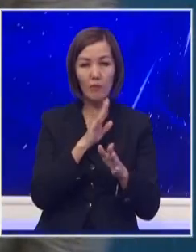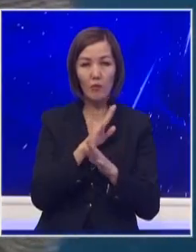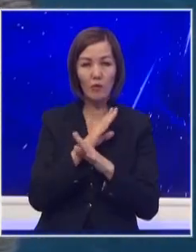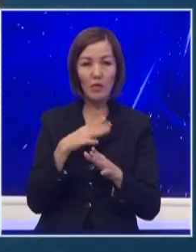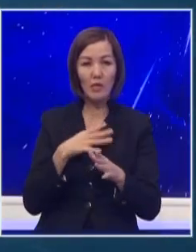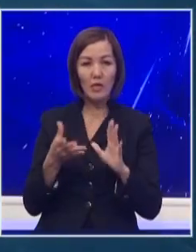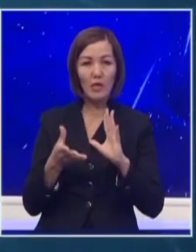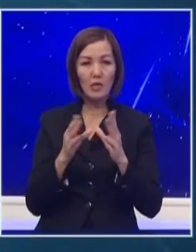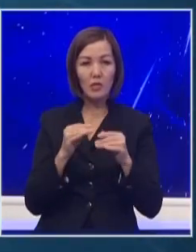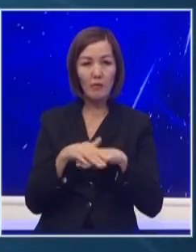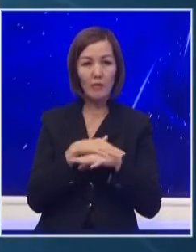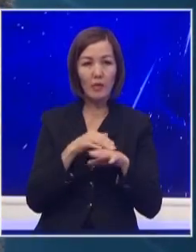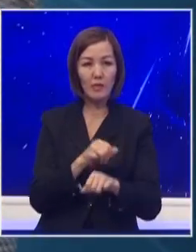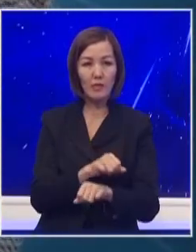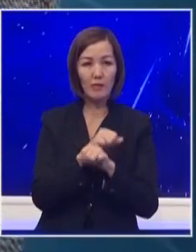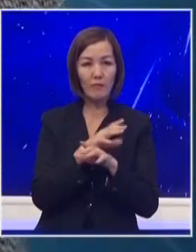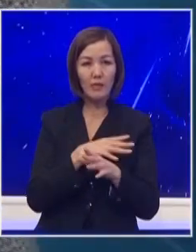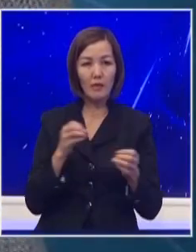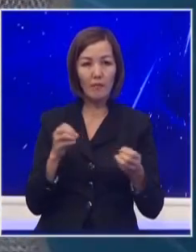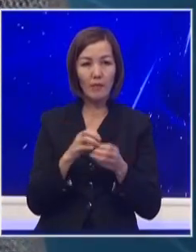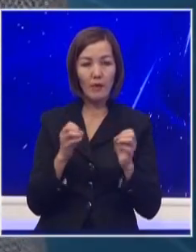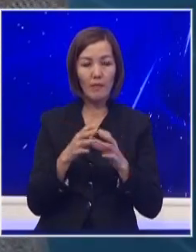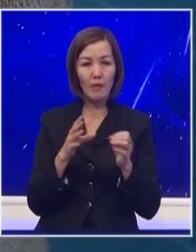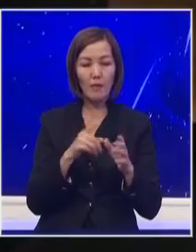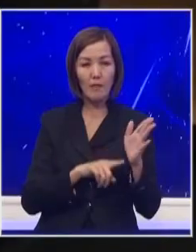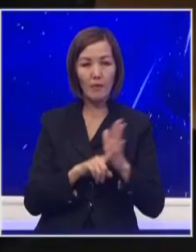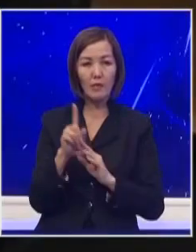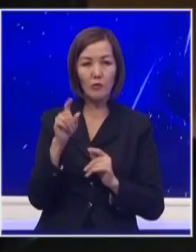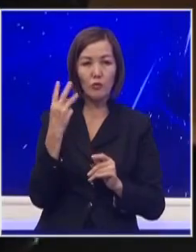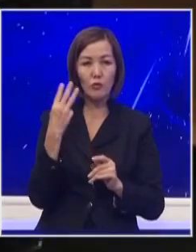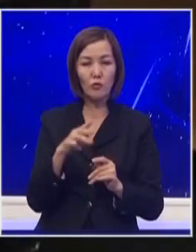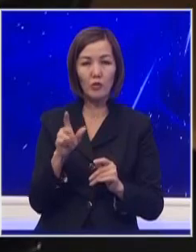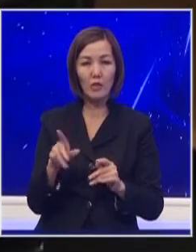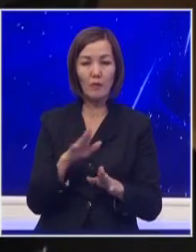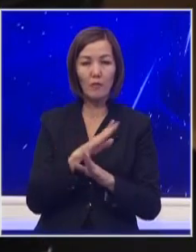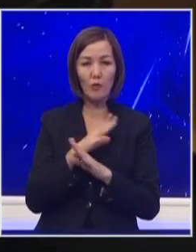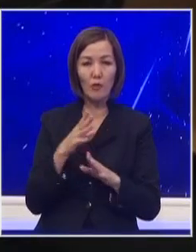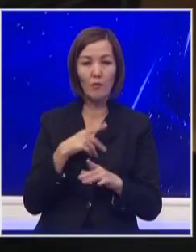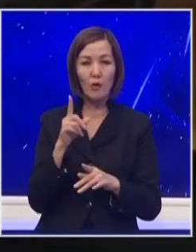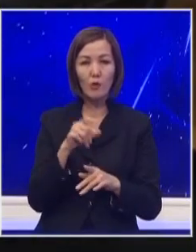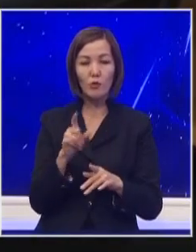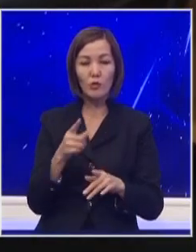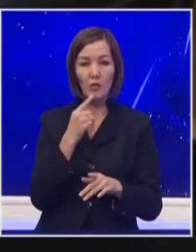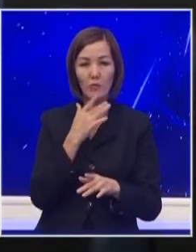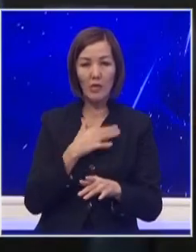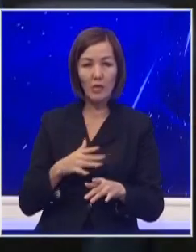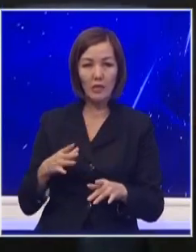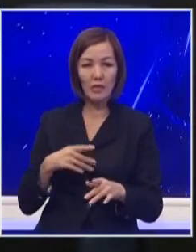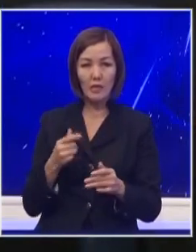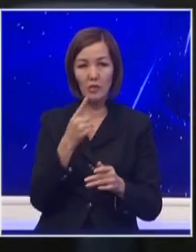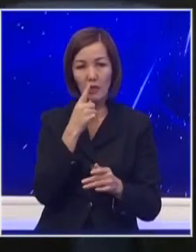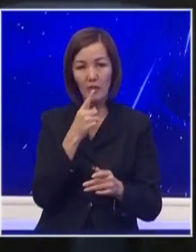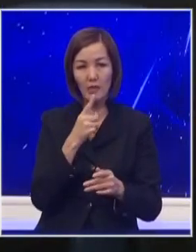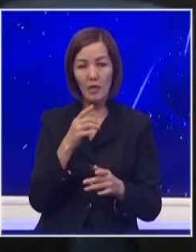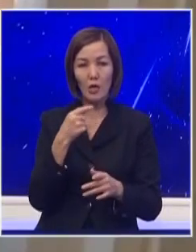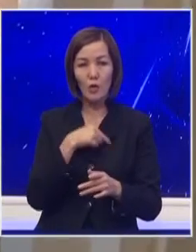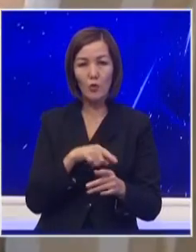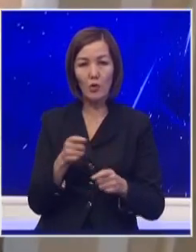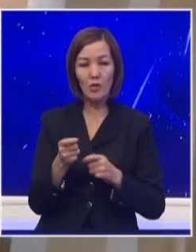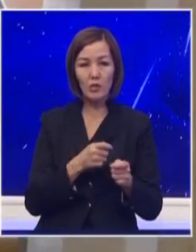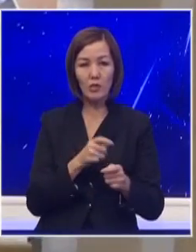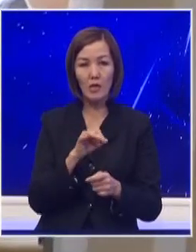Ақыштың Калифорния штатын қуаңшылық жайлады. Батыс өңірлердегі ұңғымаларда жер асты сулар жоқ. Су ресурстар департаментінің келтірген деректері бойынша биыл штатта